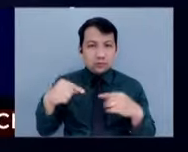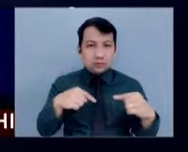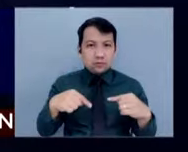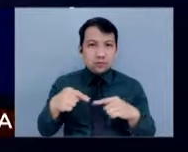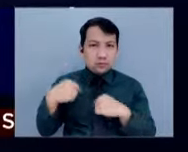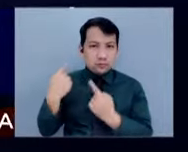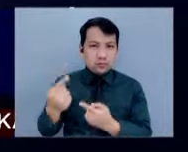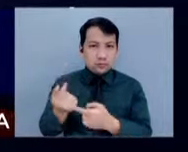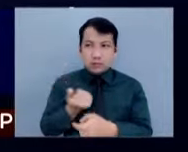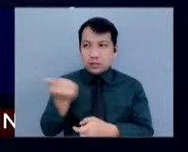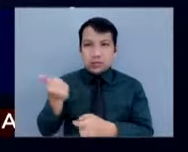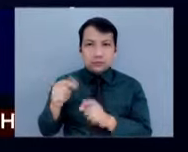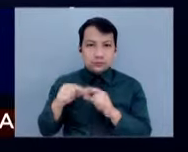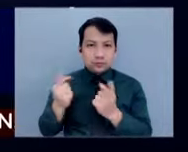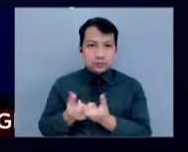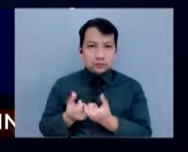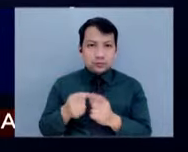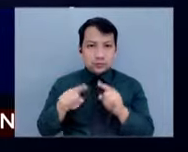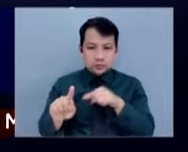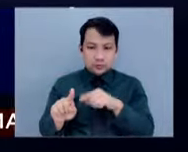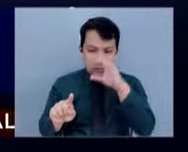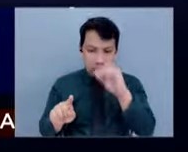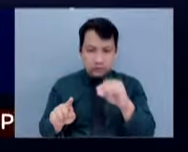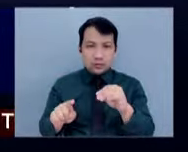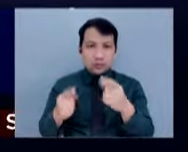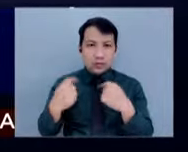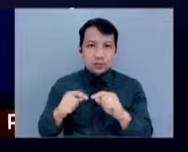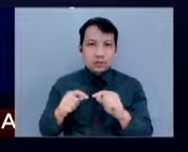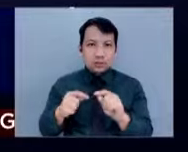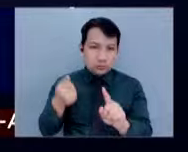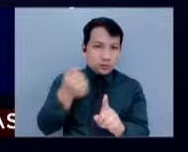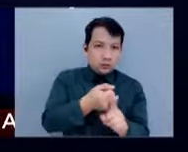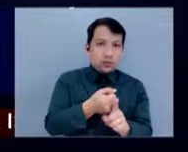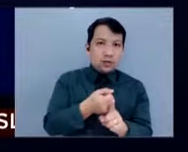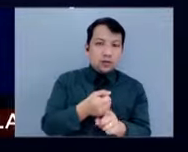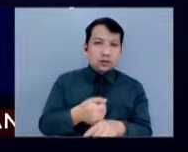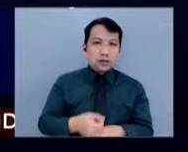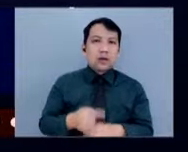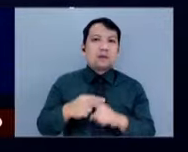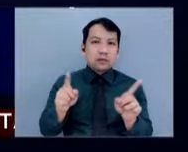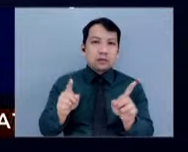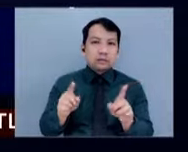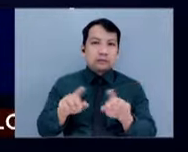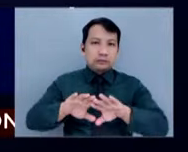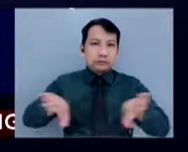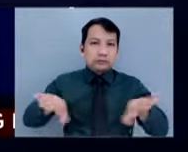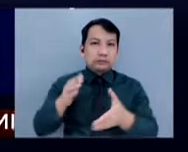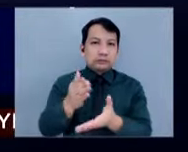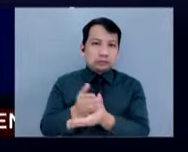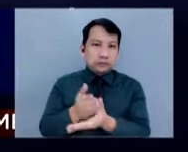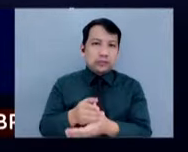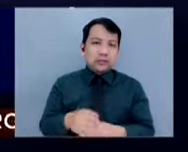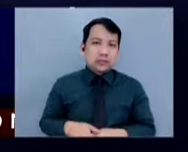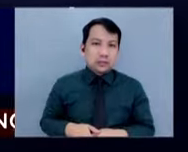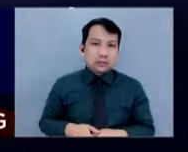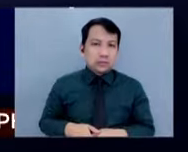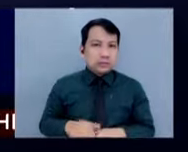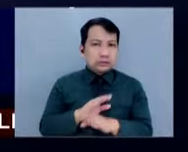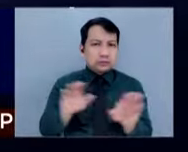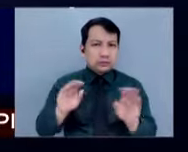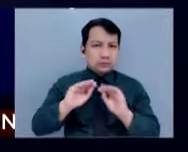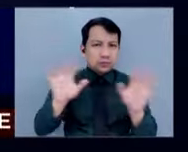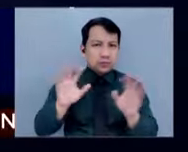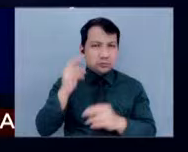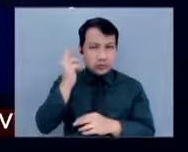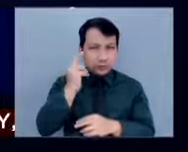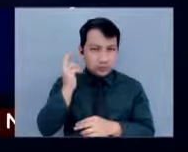grupo. Habang ang isang lalaking ito sinubukan pang humabol ng suntok, pero inawat na siya ng mga kasamahan. Hindi rin malinaw kung ano ang pinagbulan ng